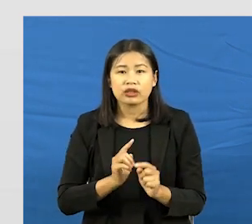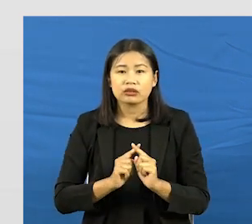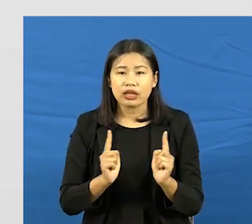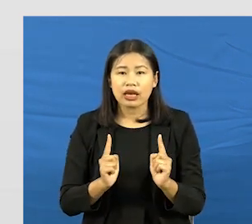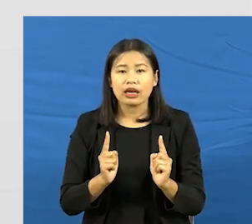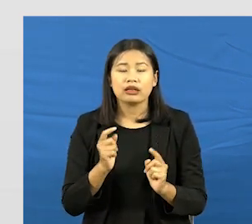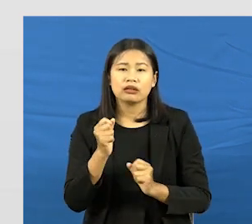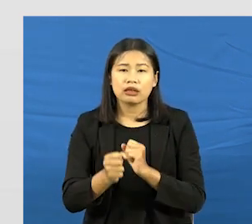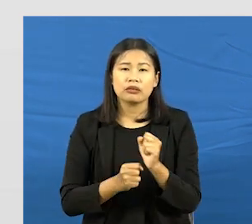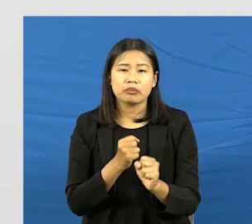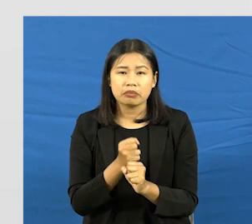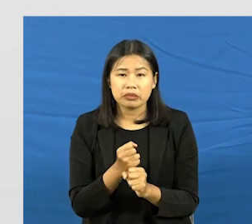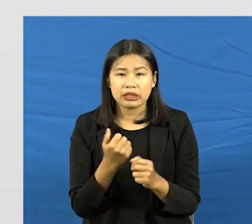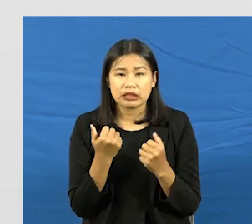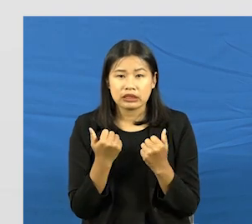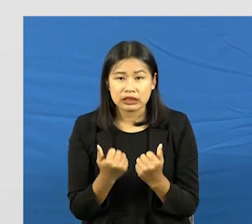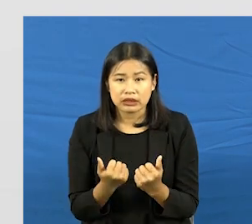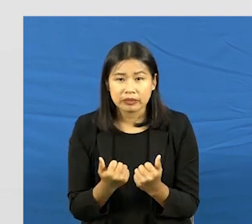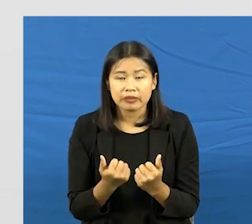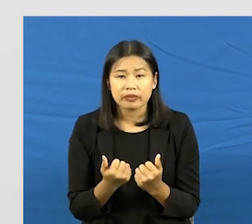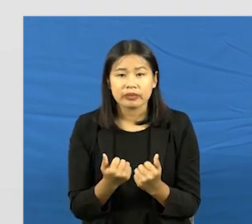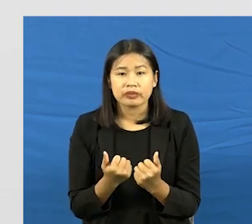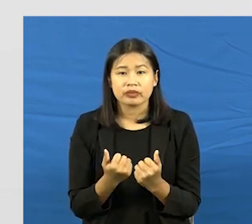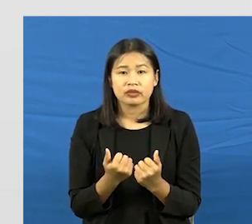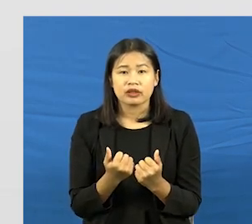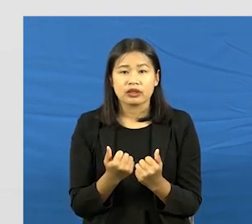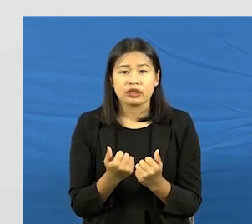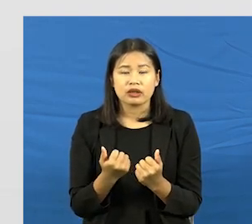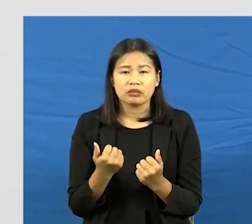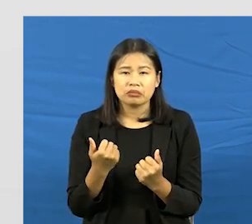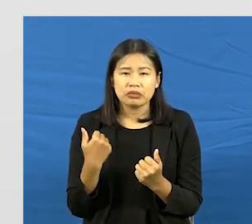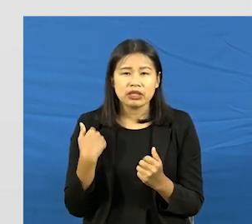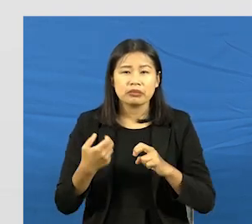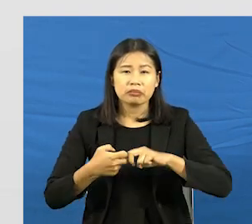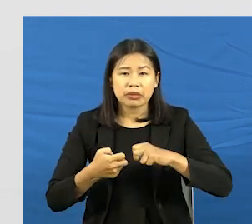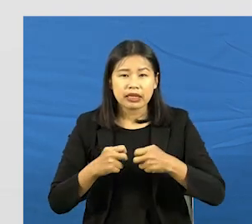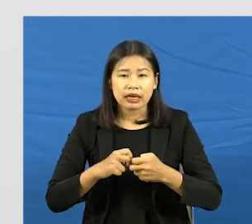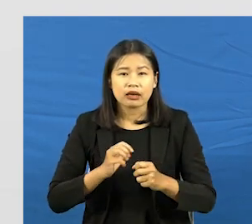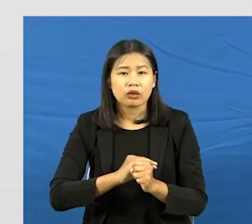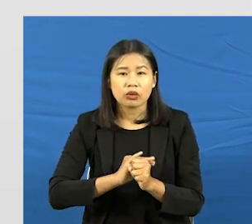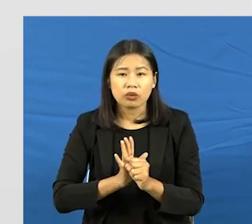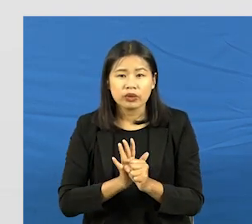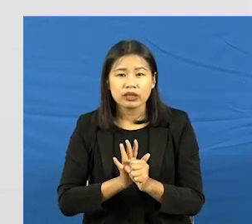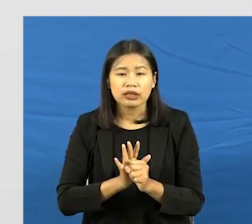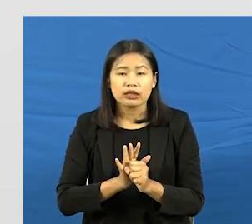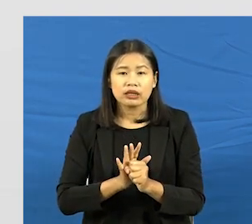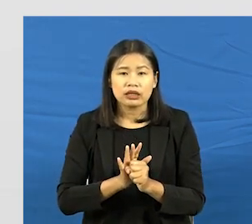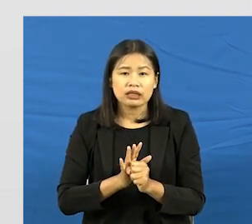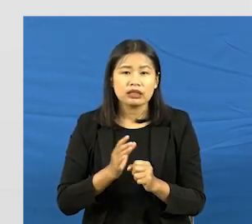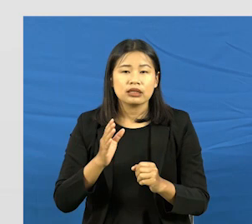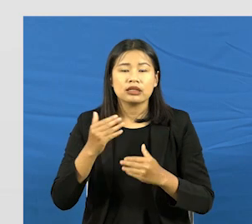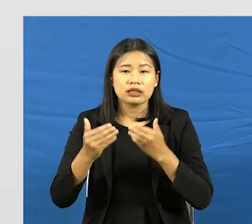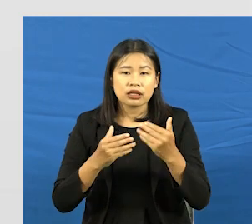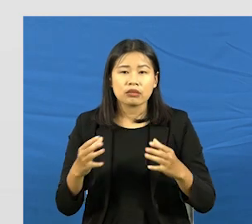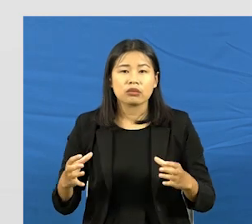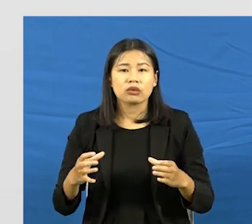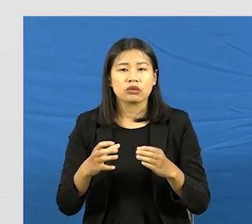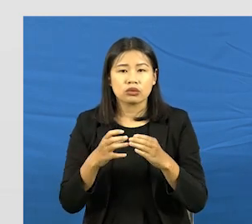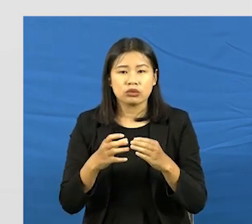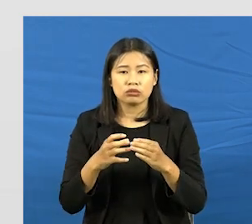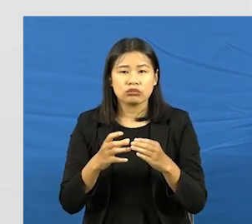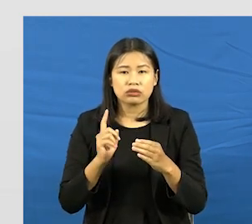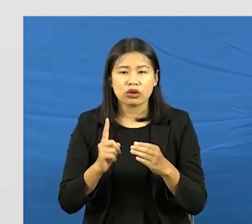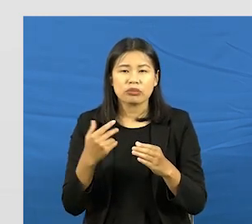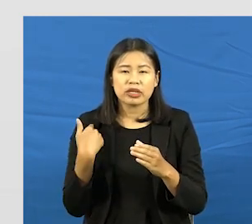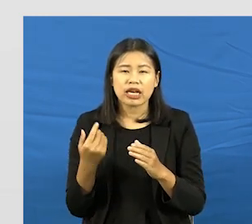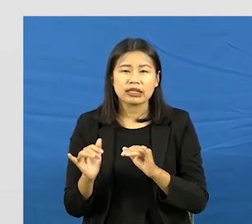เพราะนั้นกิจกรรมในการรวมกลุ่มเพื่อพบปะนักศึกษาเนี่ยจึงต้องมีการเลื่อนหรืองดไปก่อนนะครับ